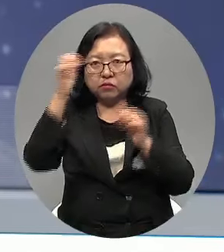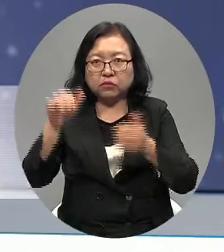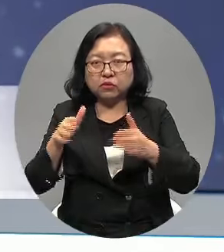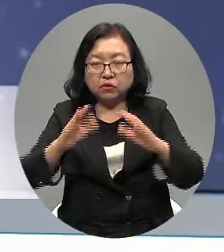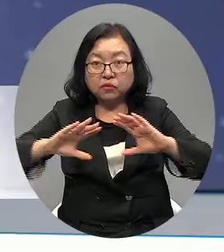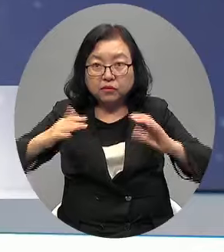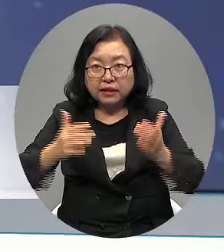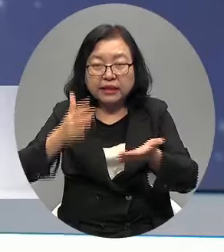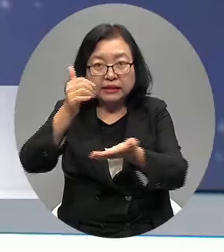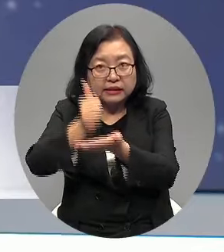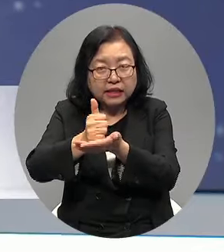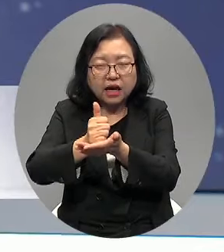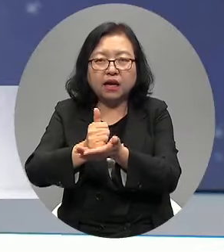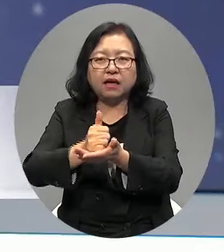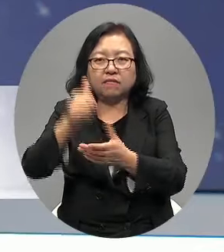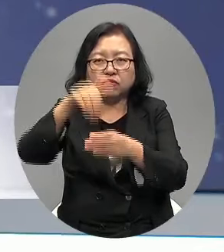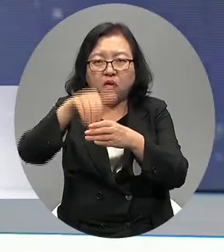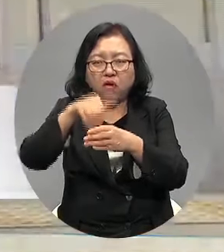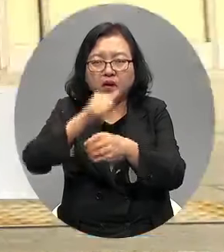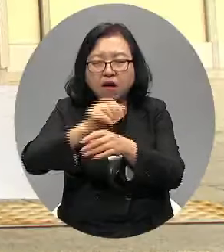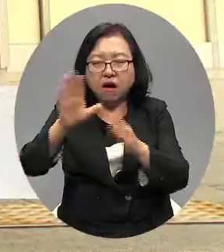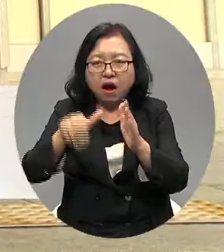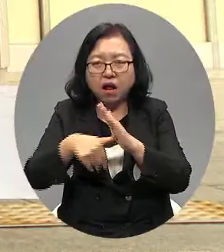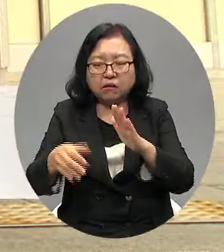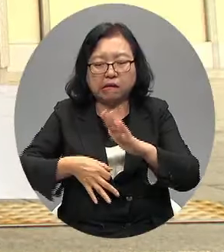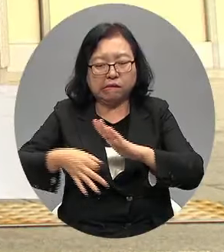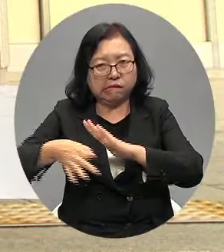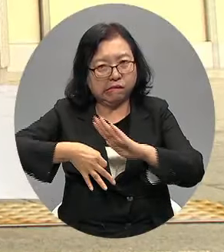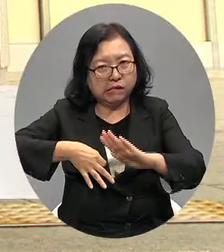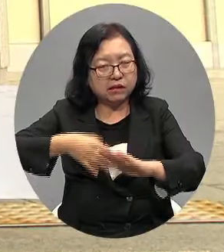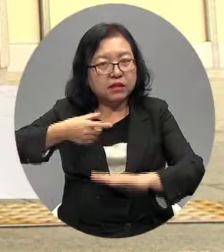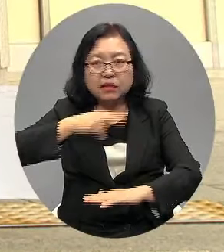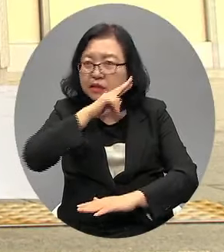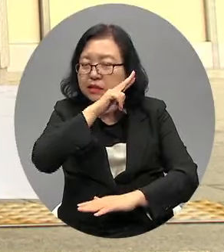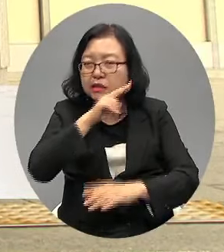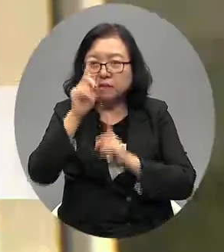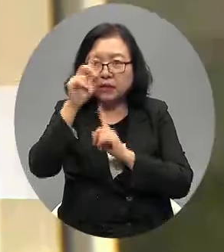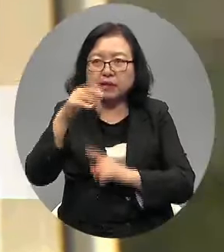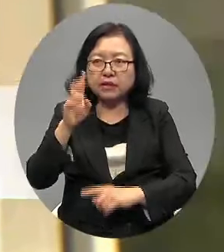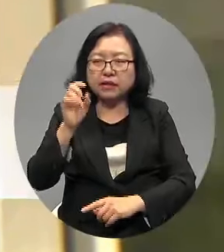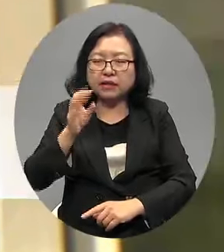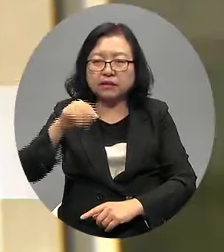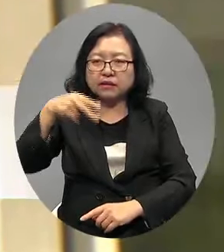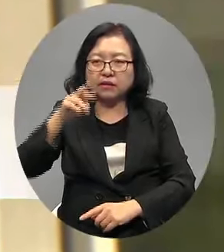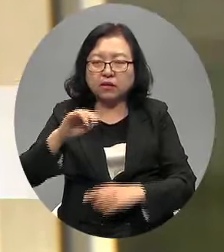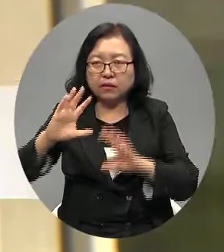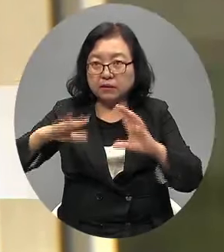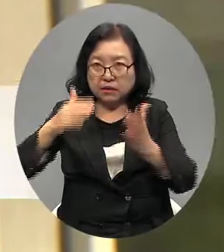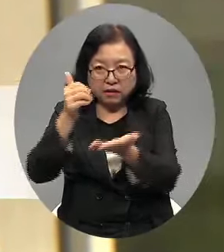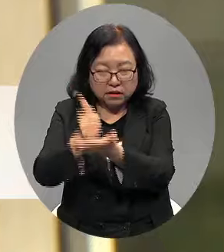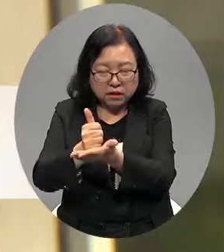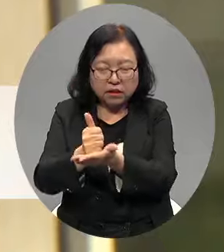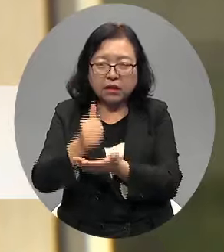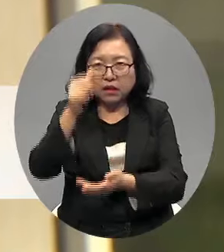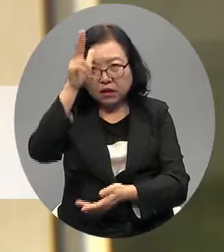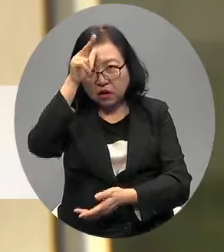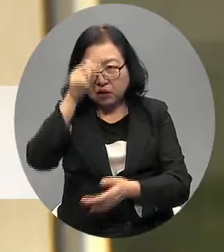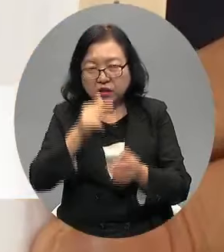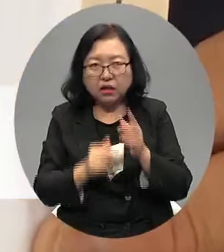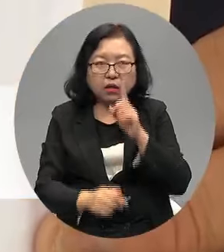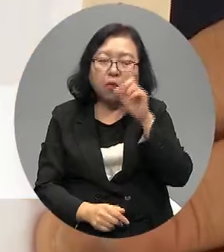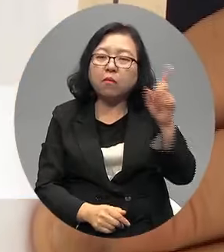충북도의장 선거 과정에서 뒷거래 의혹을 받고 있는 이양섭 도의장이 경찰에 고발됐습니다. 오천도